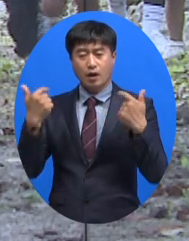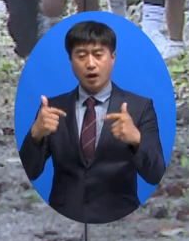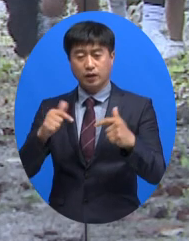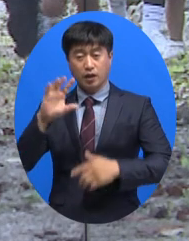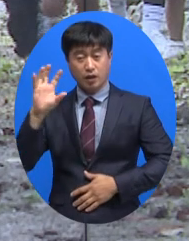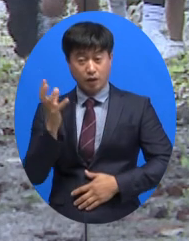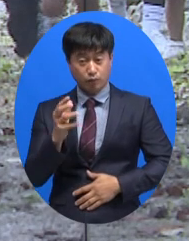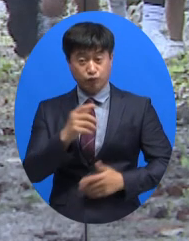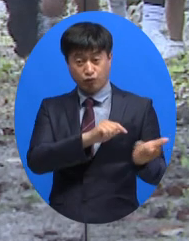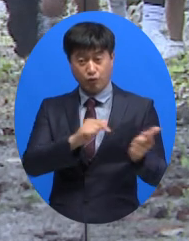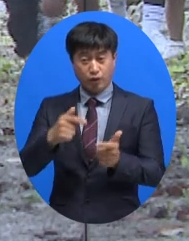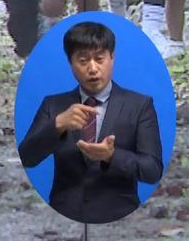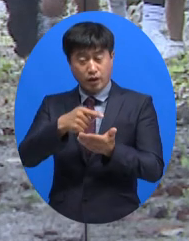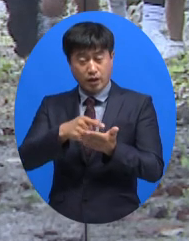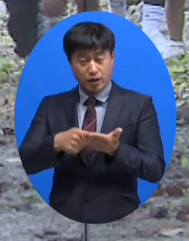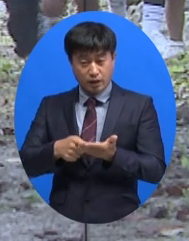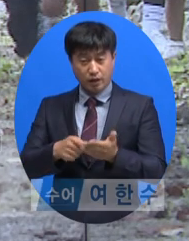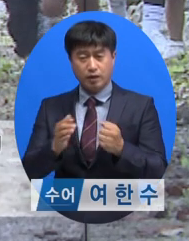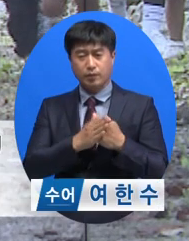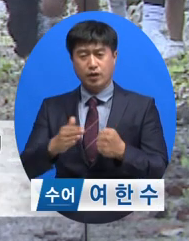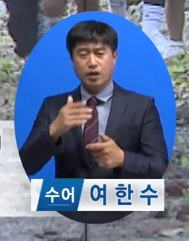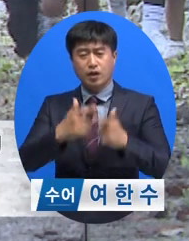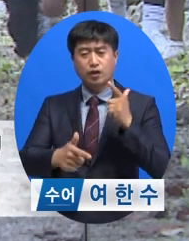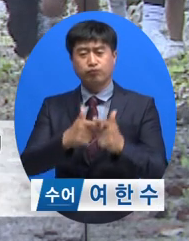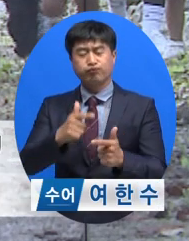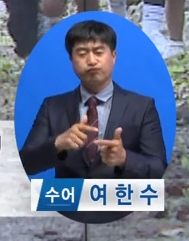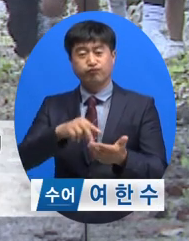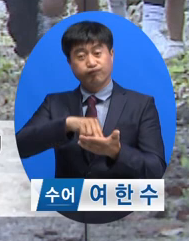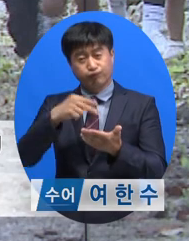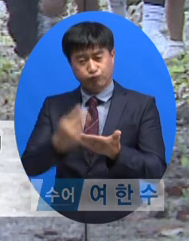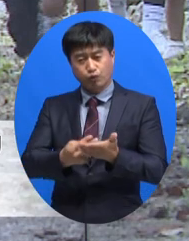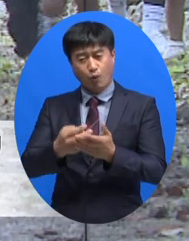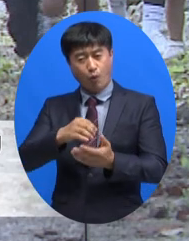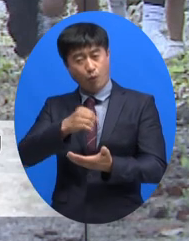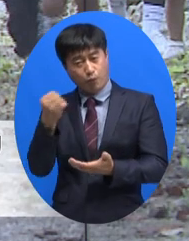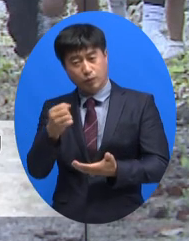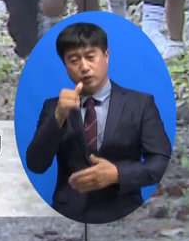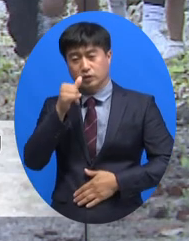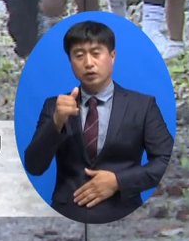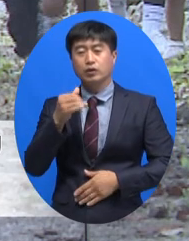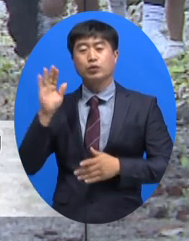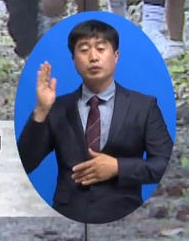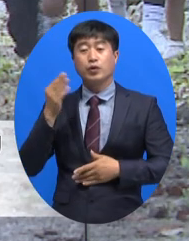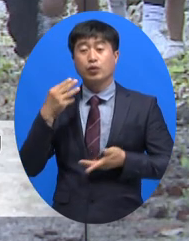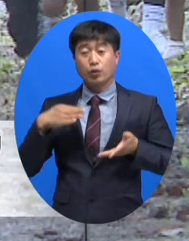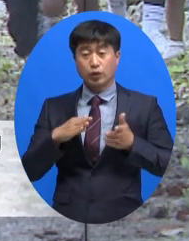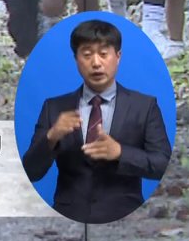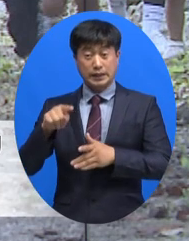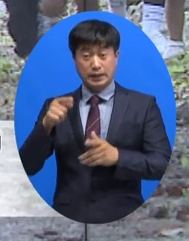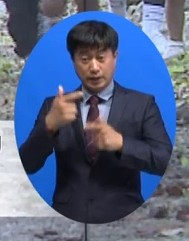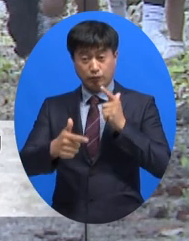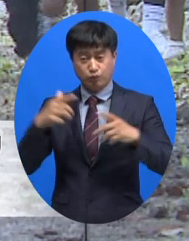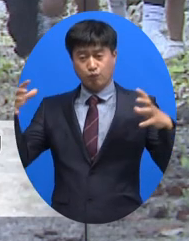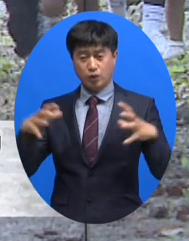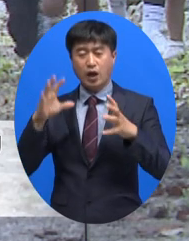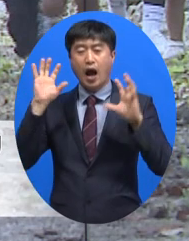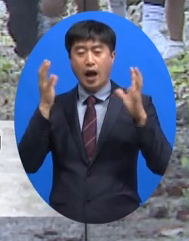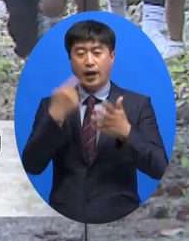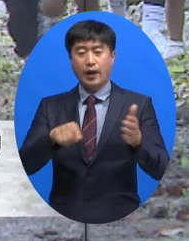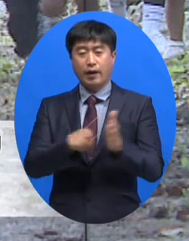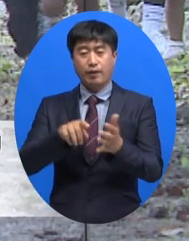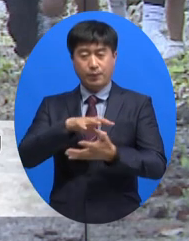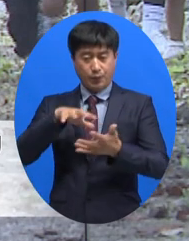해마다 태풍 등 자연재해로 인해 나무들이 곳곳에서 쓰러져 뽑히고 있는데요. 최근 경기도에는 이런 나무들을 모아 아이들을